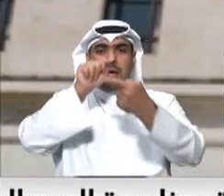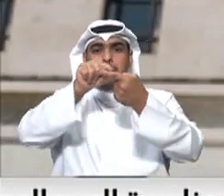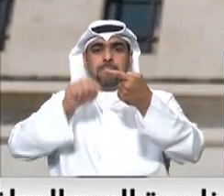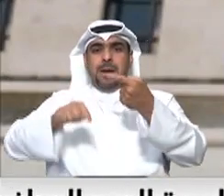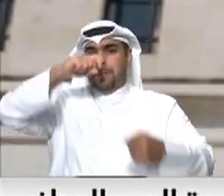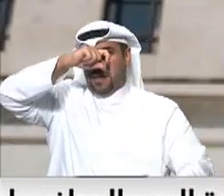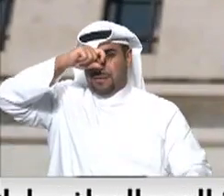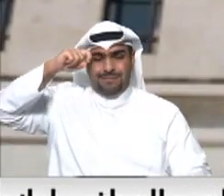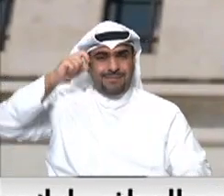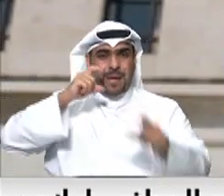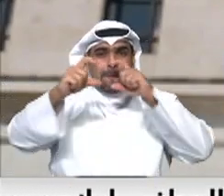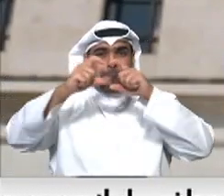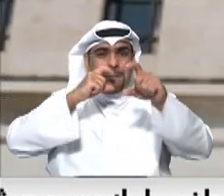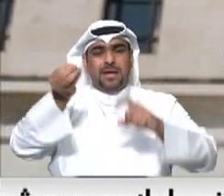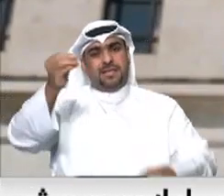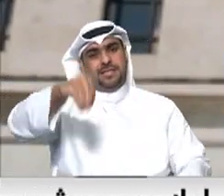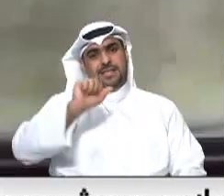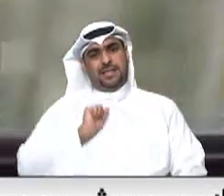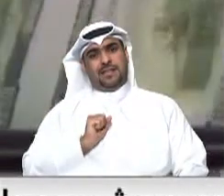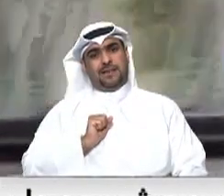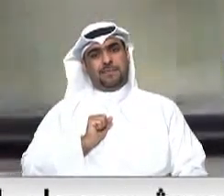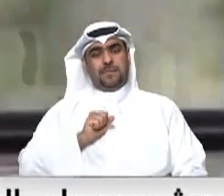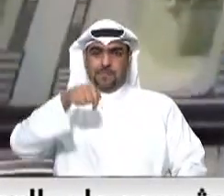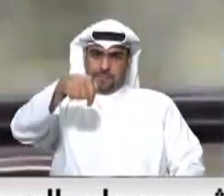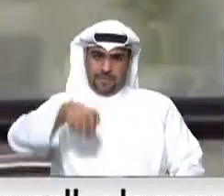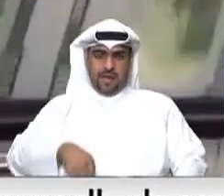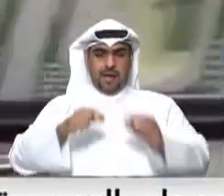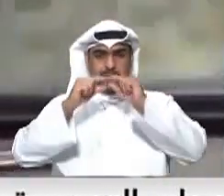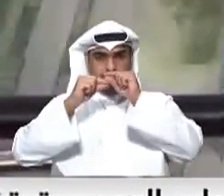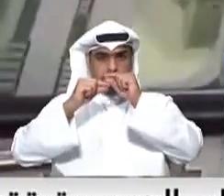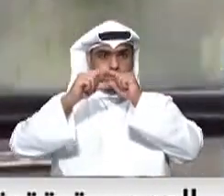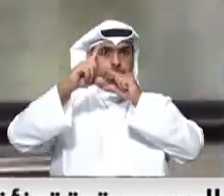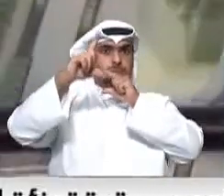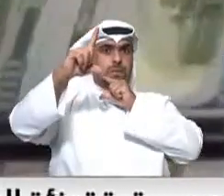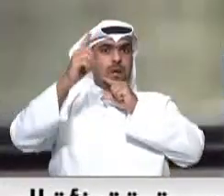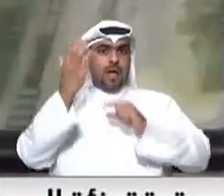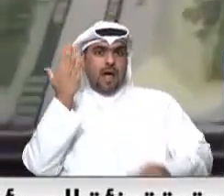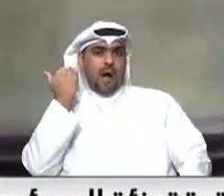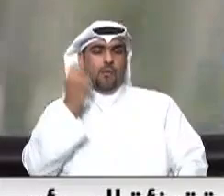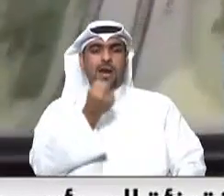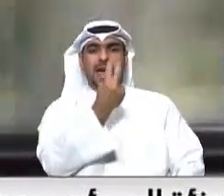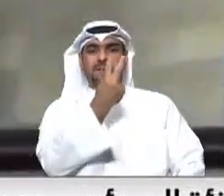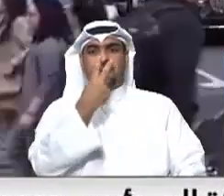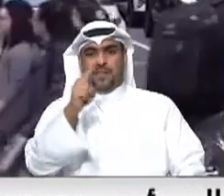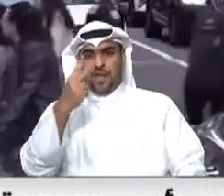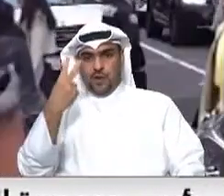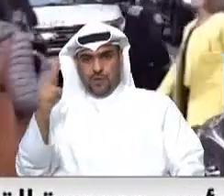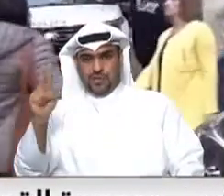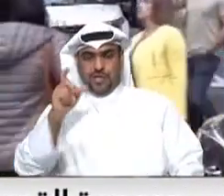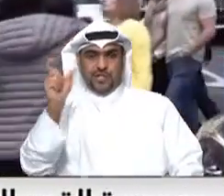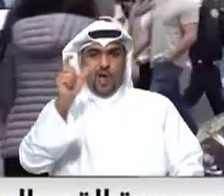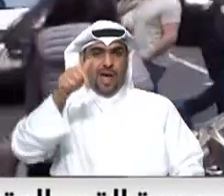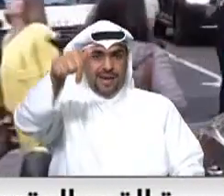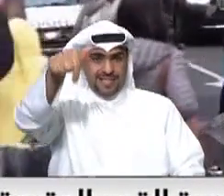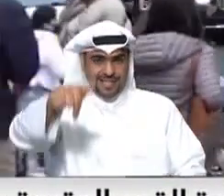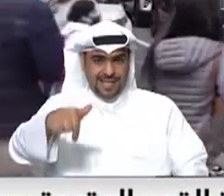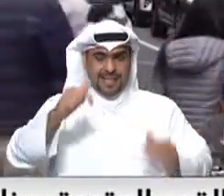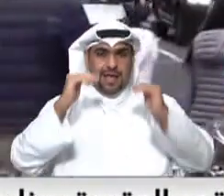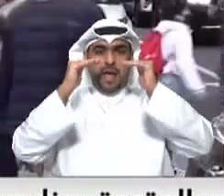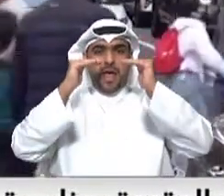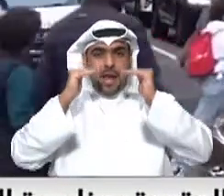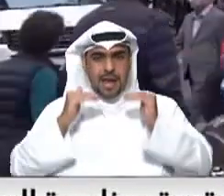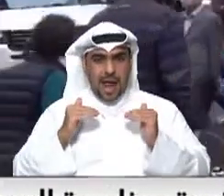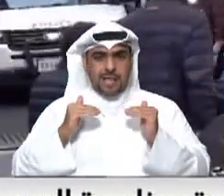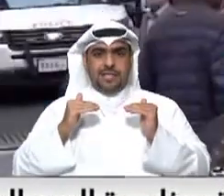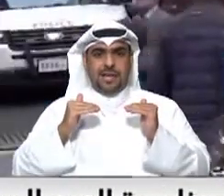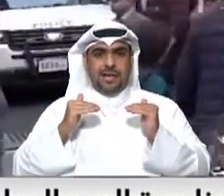فيما اقر بنك الاحتياطي الفيدرالي بان التضخم قد انخفض منذ منتصف عام 2022 ولكن تظل المخاوف من